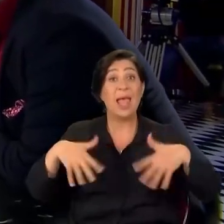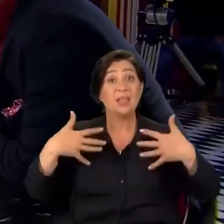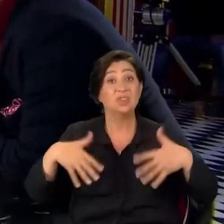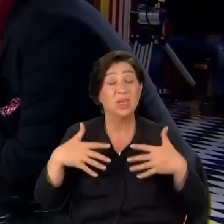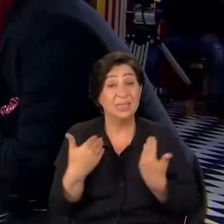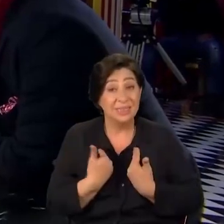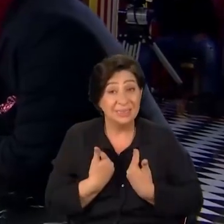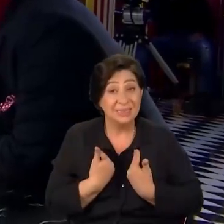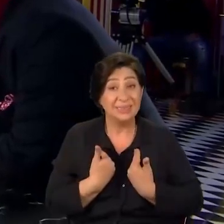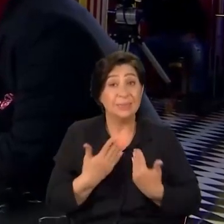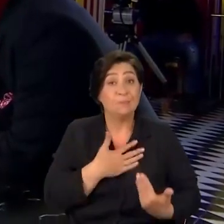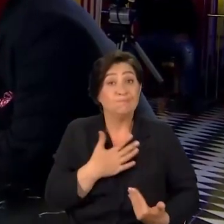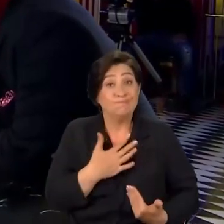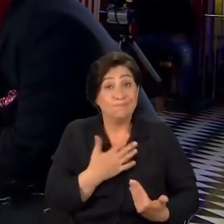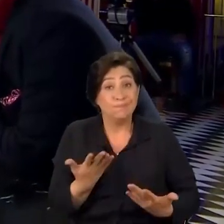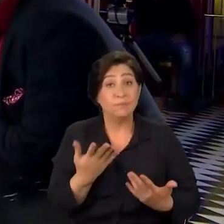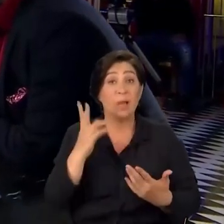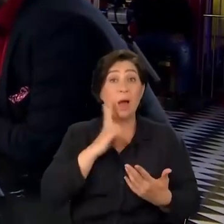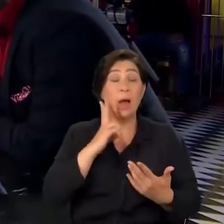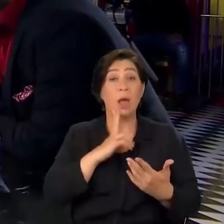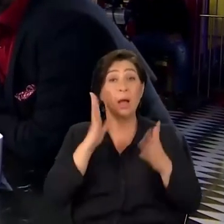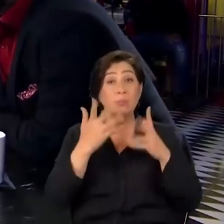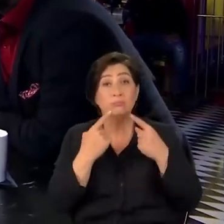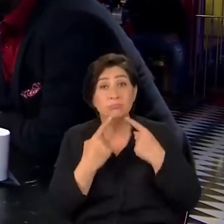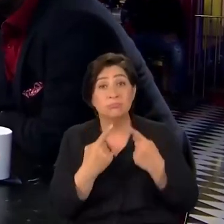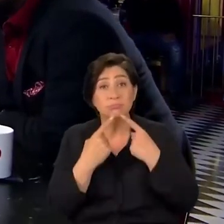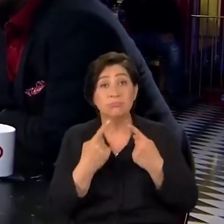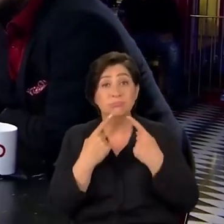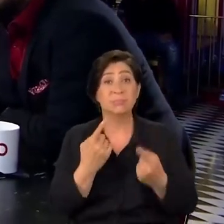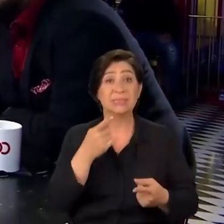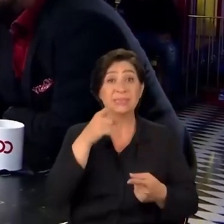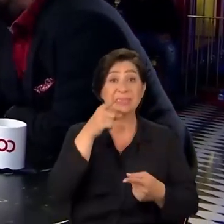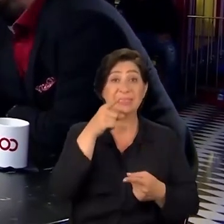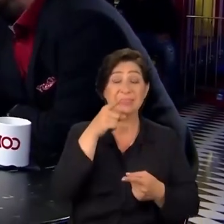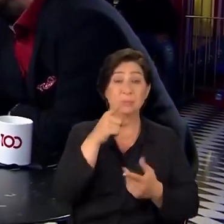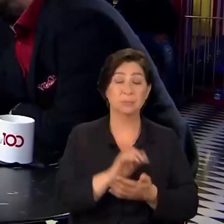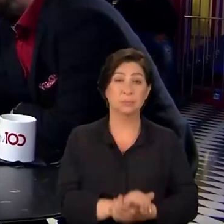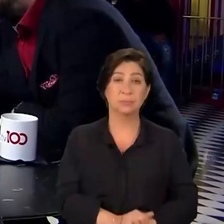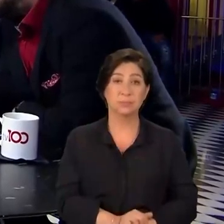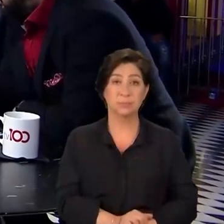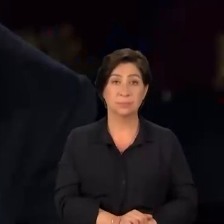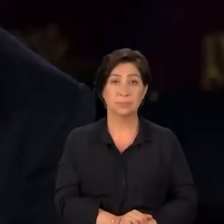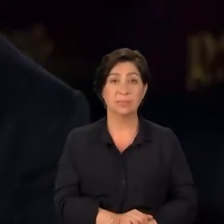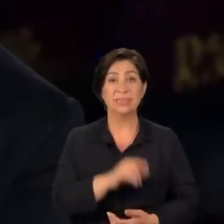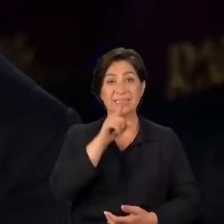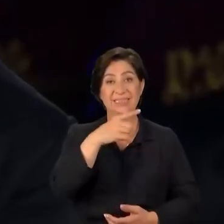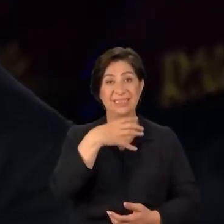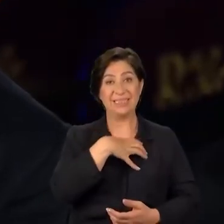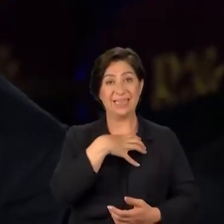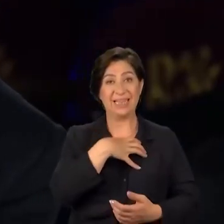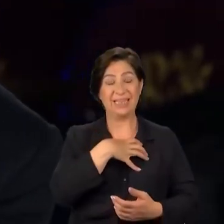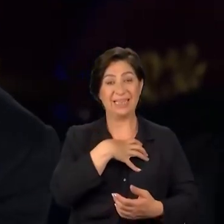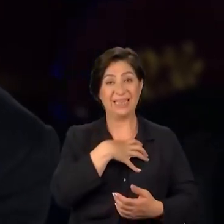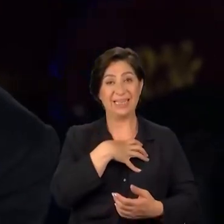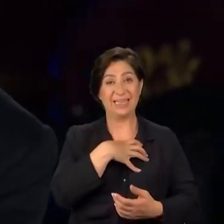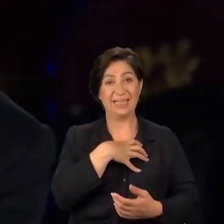Ve endişeliyiz. Ama bu çok normal. Niye ahlakın üzerine bu kadar vurgu yapıyoruz? Sizin de hani kendi